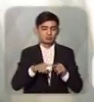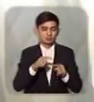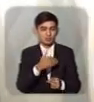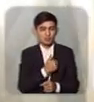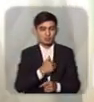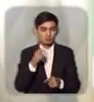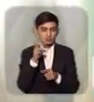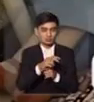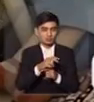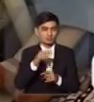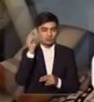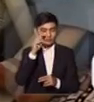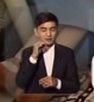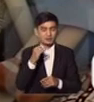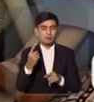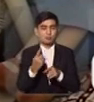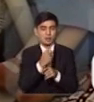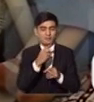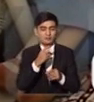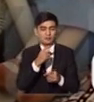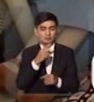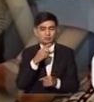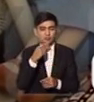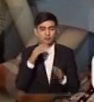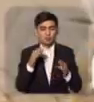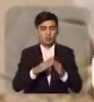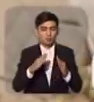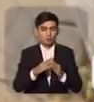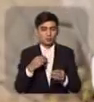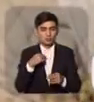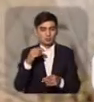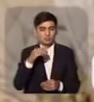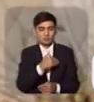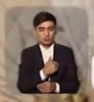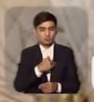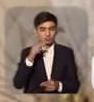на занятия, ведь почти всю первую четверть он просидел дома.